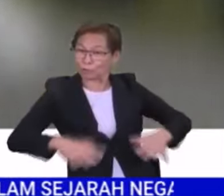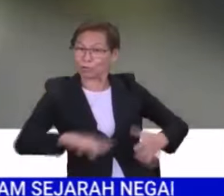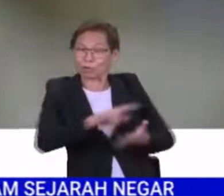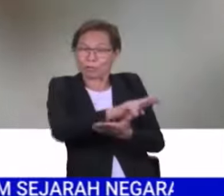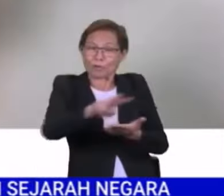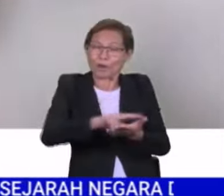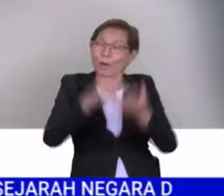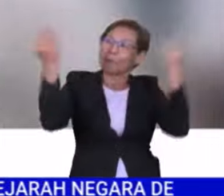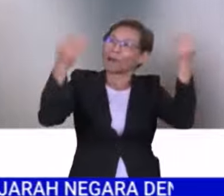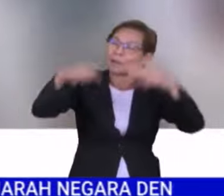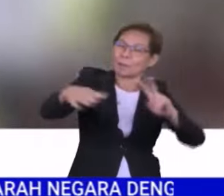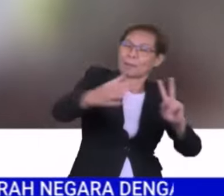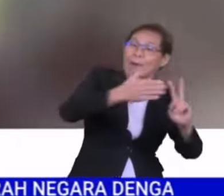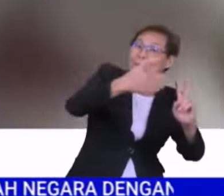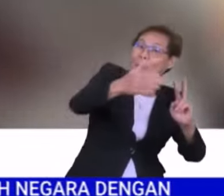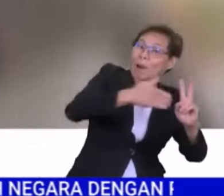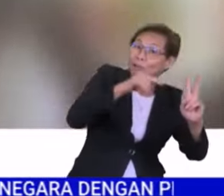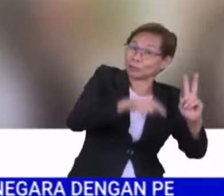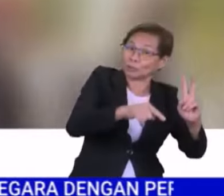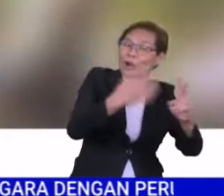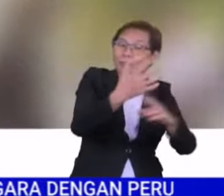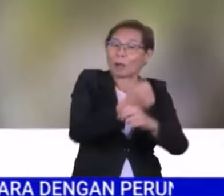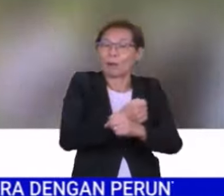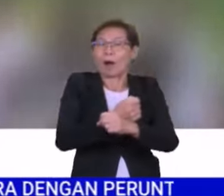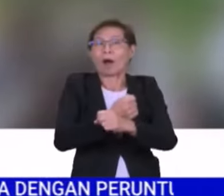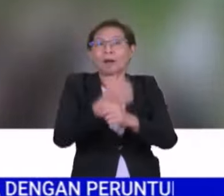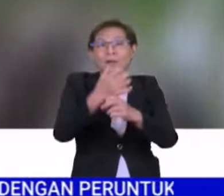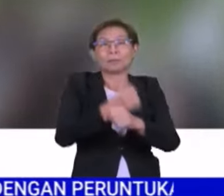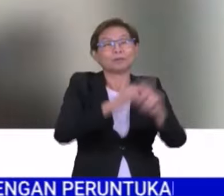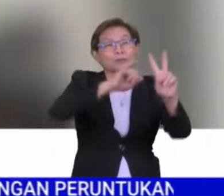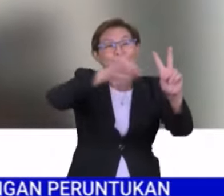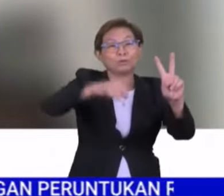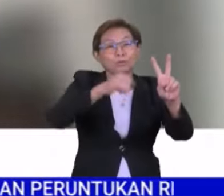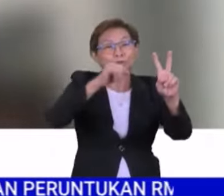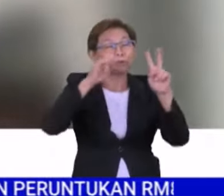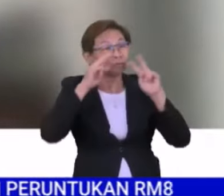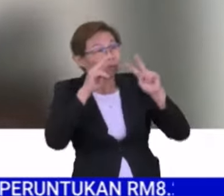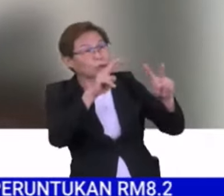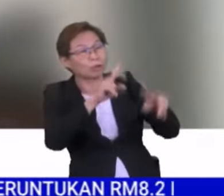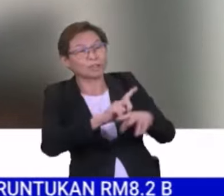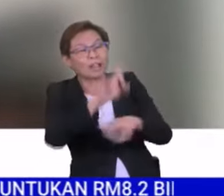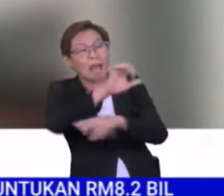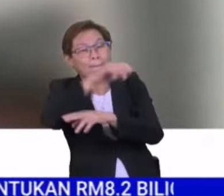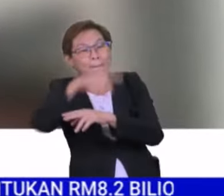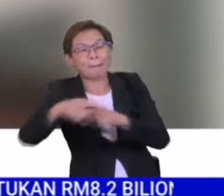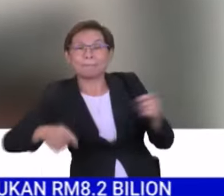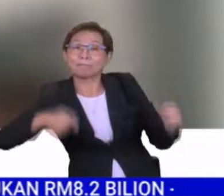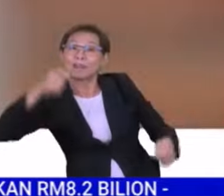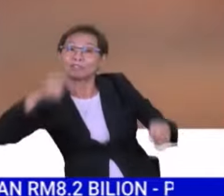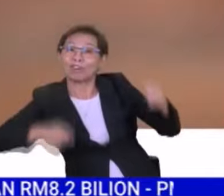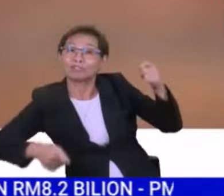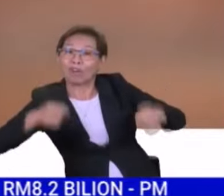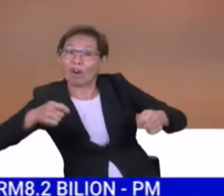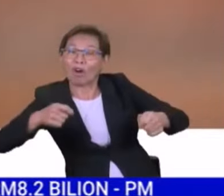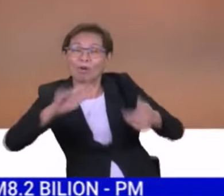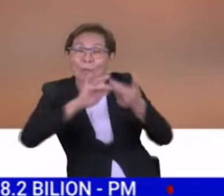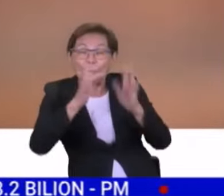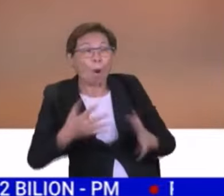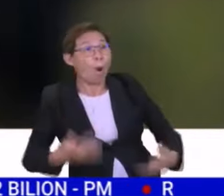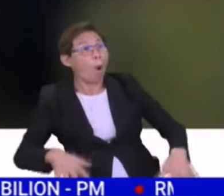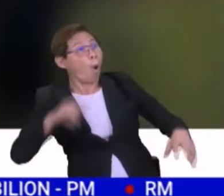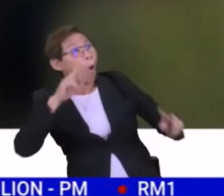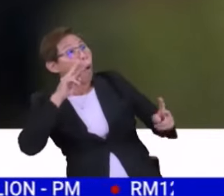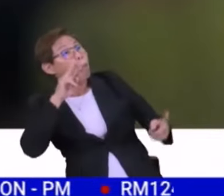video majlis perkahwinan pasangan itu mendapat hampir 2 juta tontonan di aplikasi TikTok. Rata-rata netizen terpegun